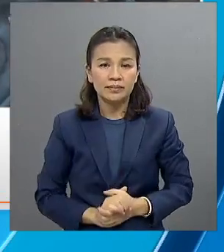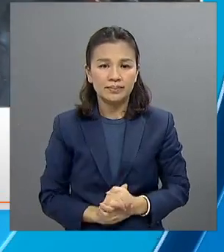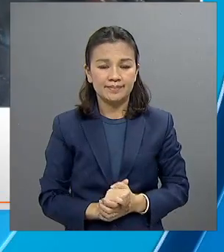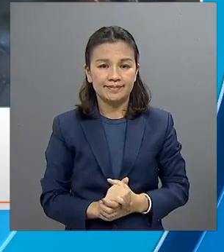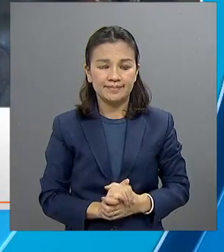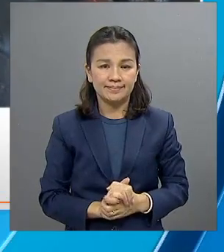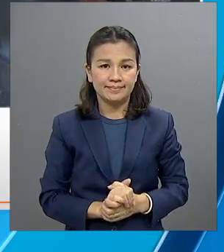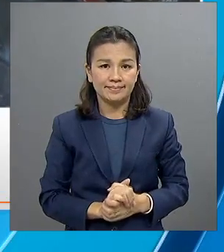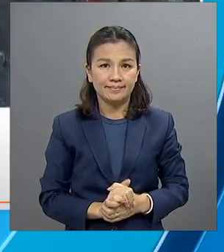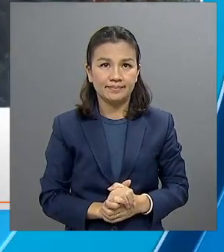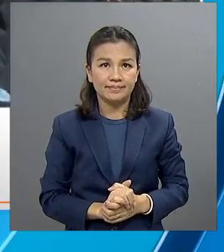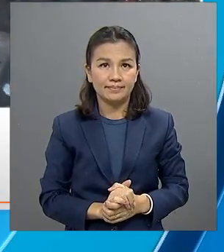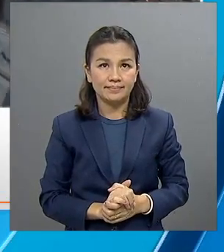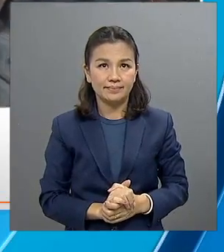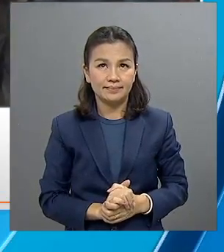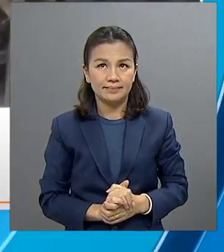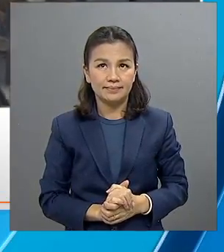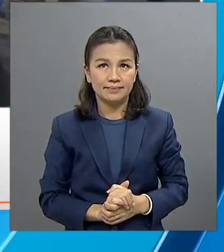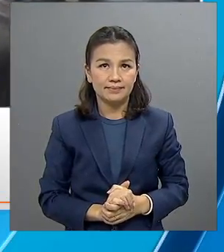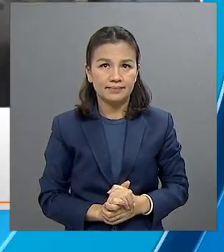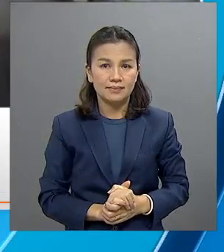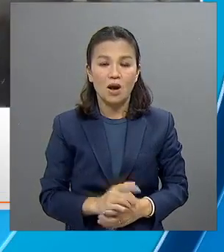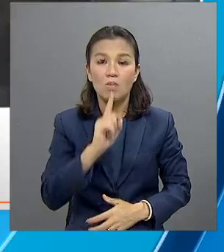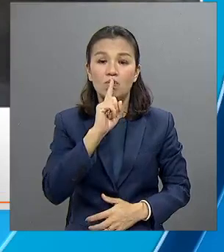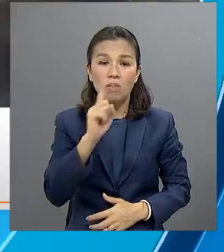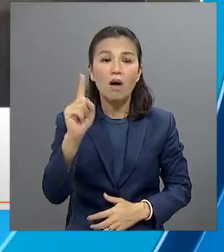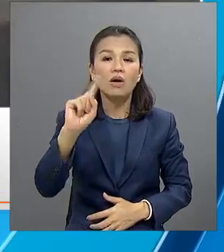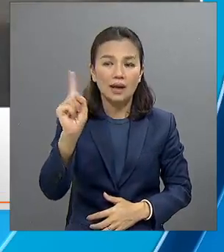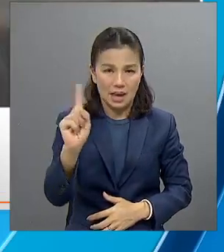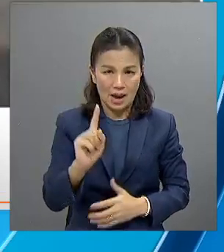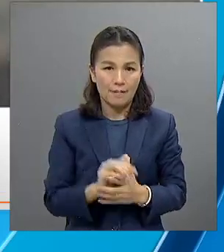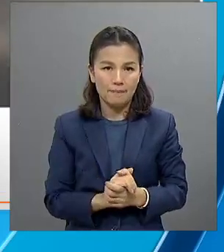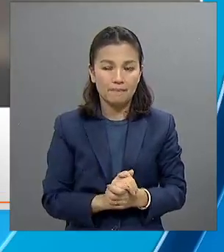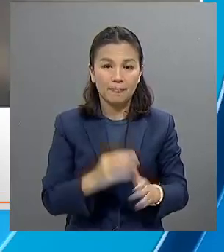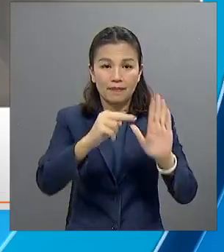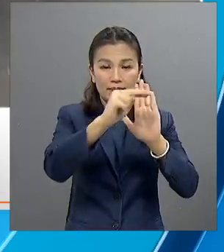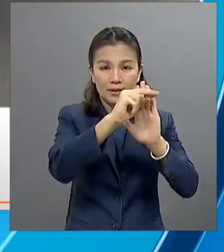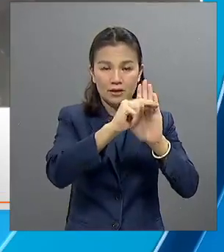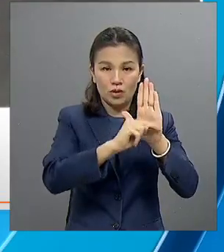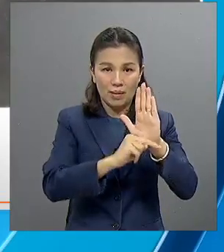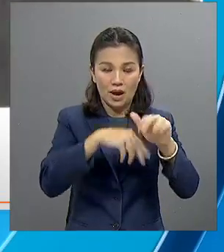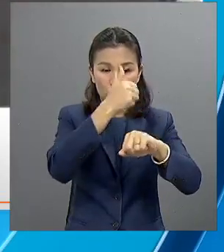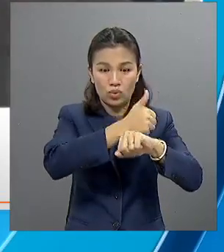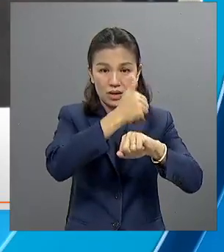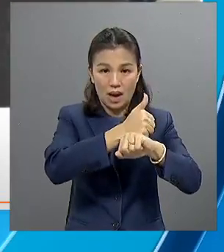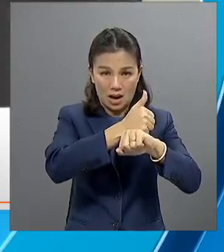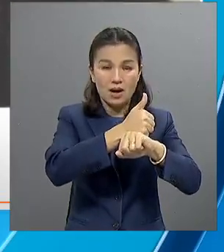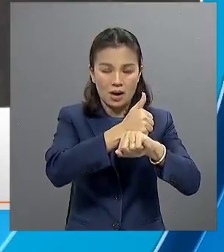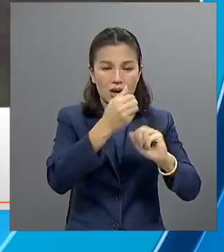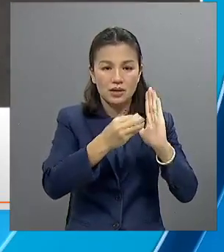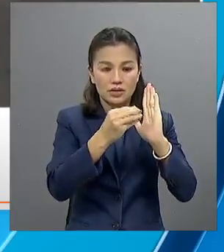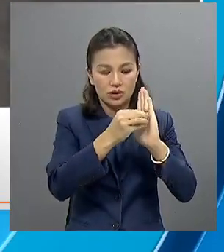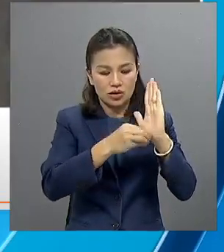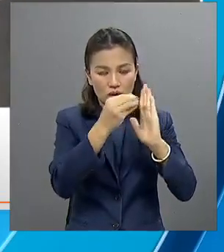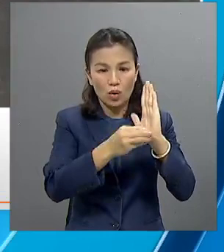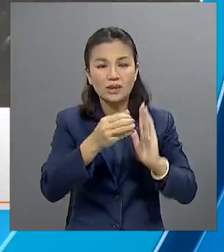สำหรับเรื่องนี้นะครับก็ต้องนำเรียนอย่างนี้ก่อนว่าก็เป็นนโยบายของท่านผู้ว่าราชการจังหวัดอยู่แล้วนะครับในเรื่องของการดูแลพี่น้องประชาชนเนี่ยนะครับ